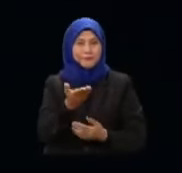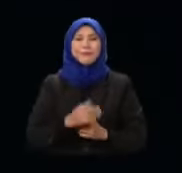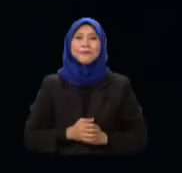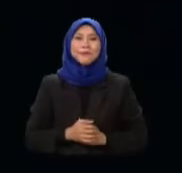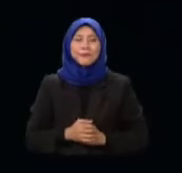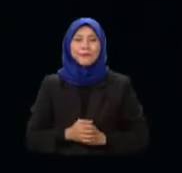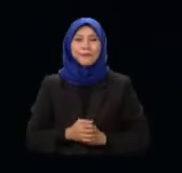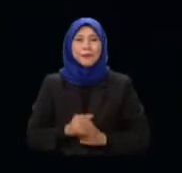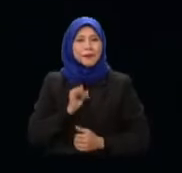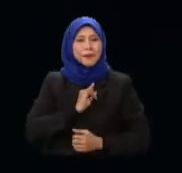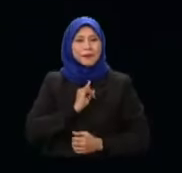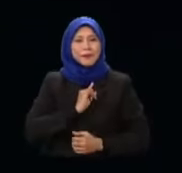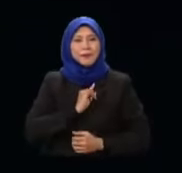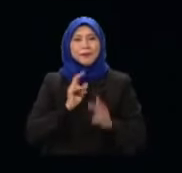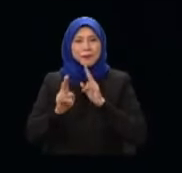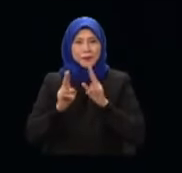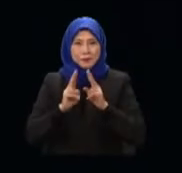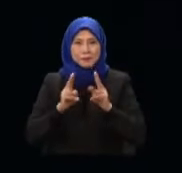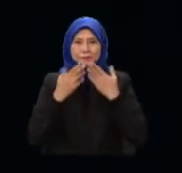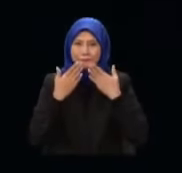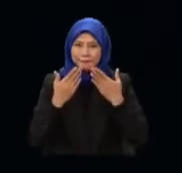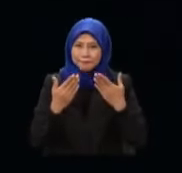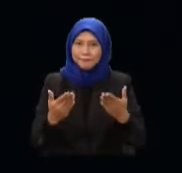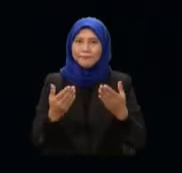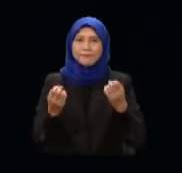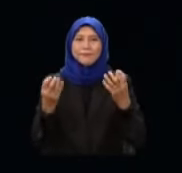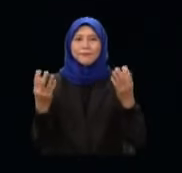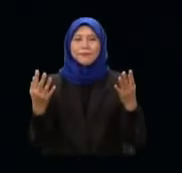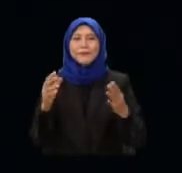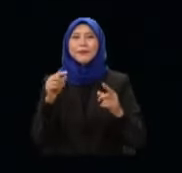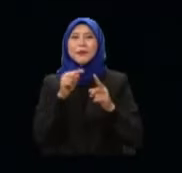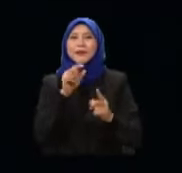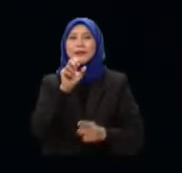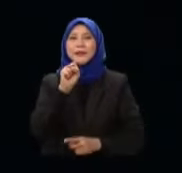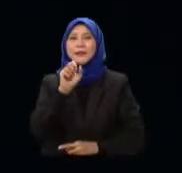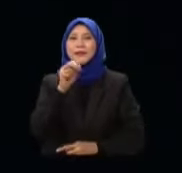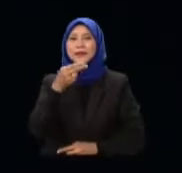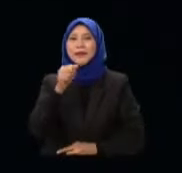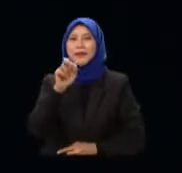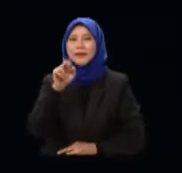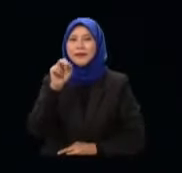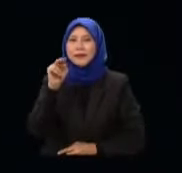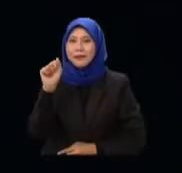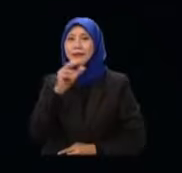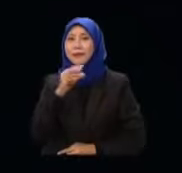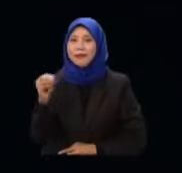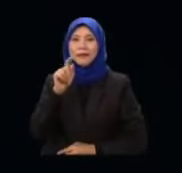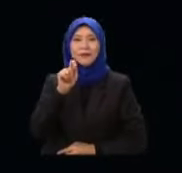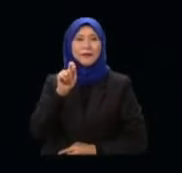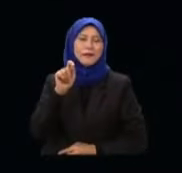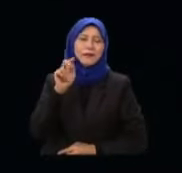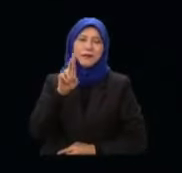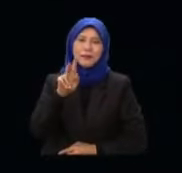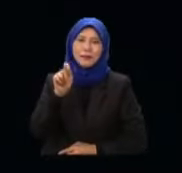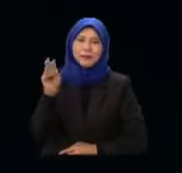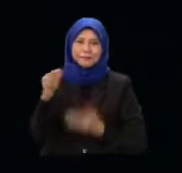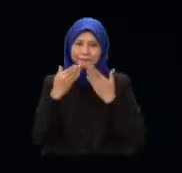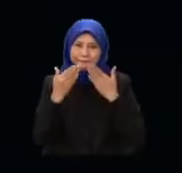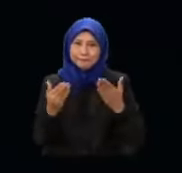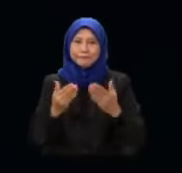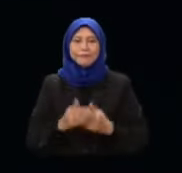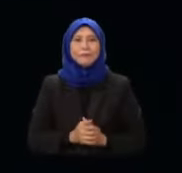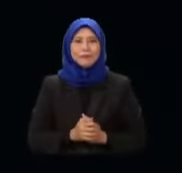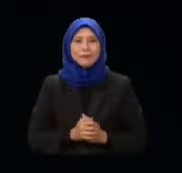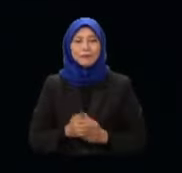jadi saya ucapkan cegah sebanyak-banyaknya kepada Sherina dan juga kepada arti m sepertimana yang kita